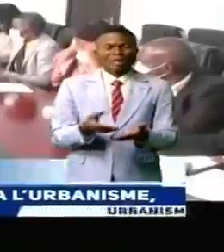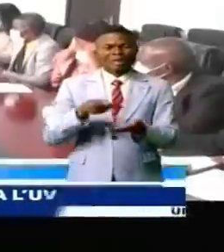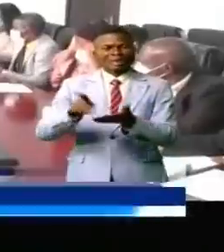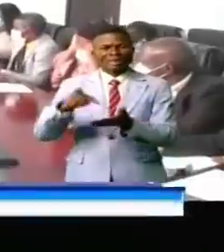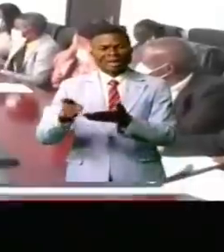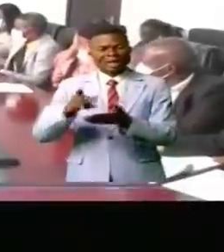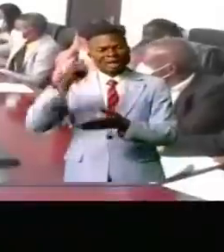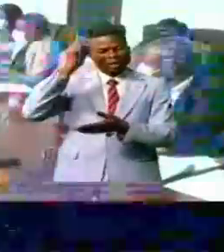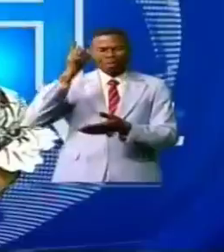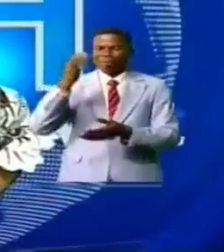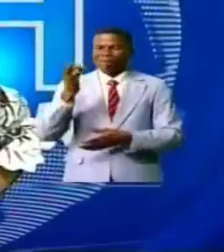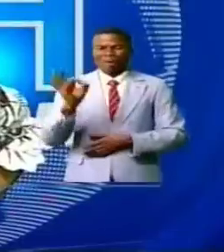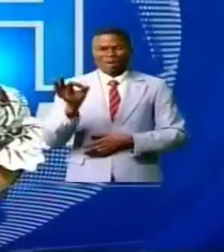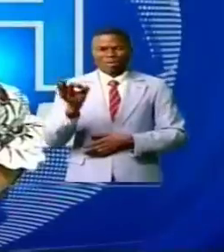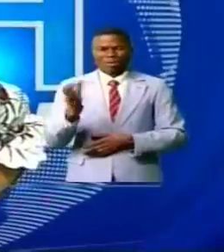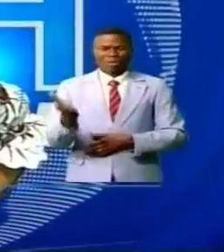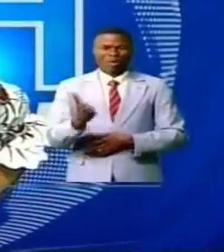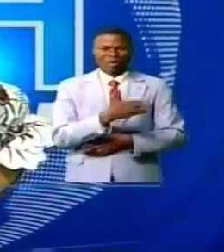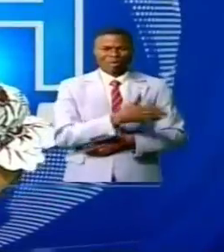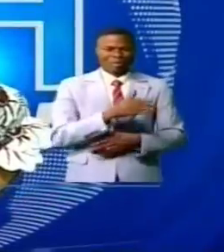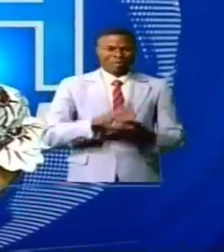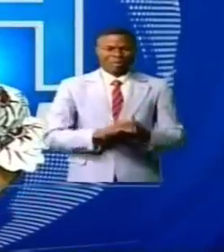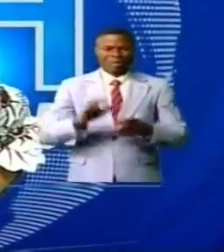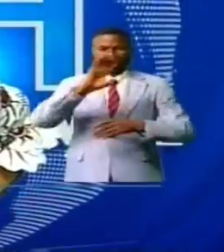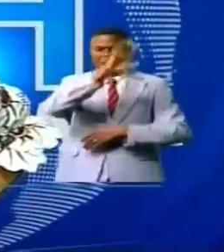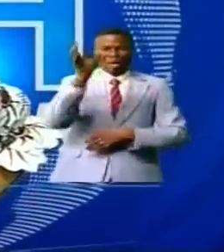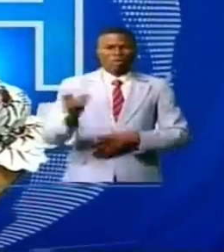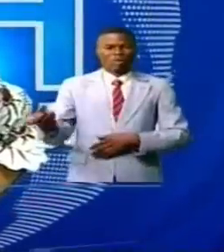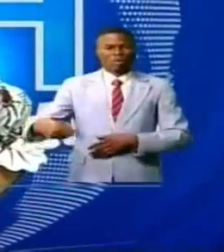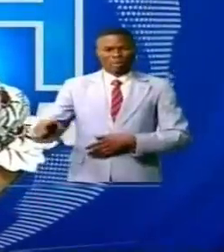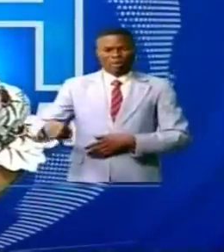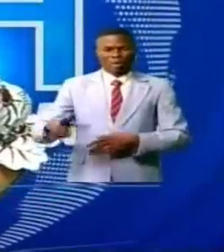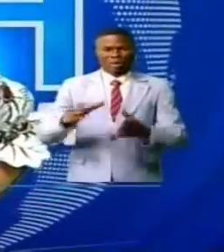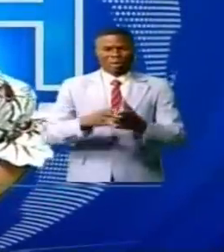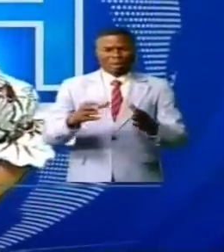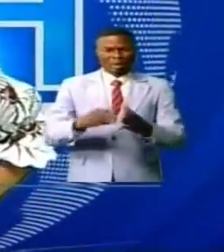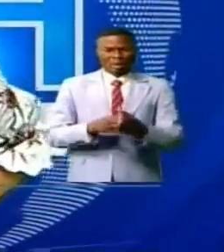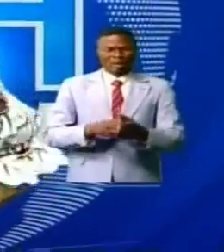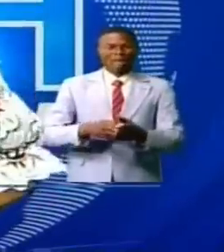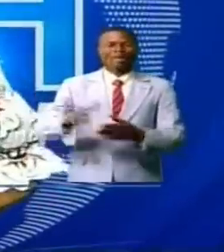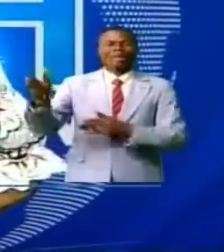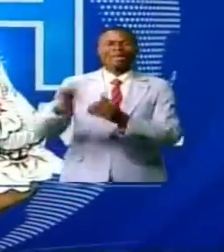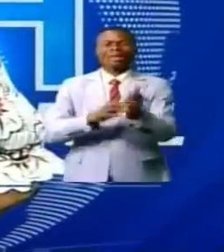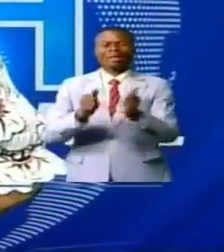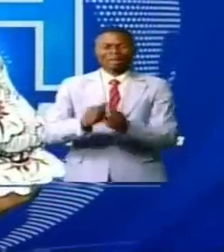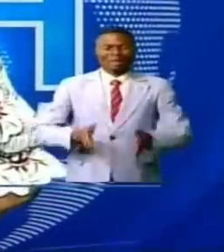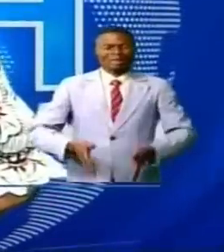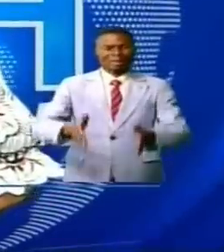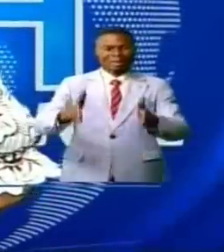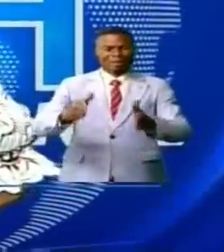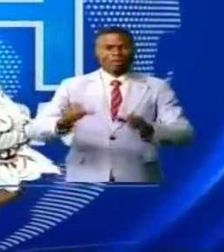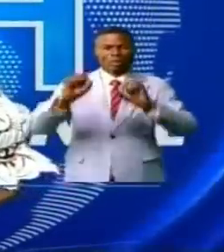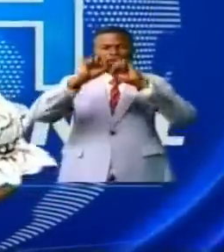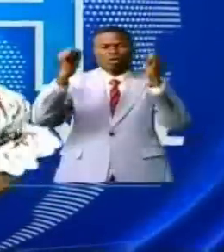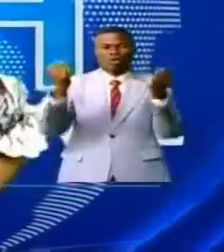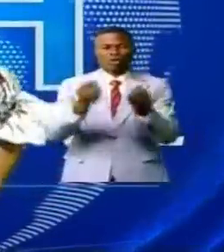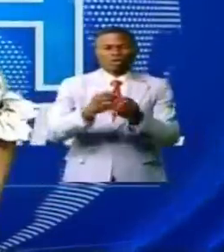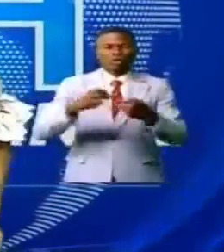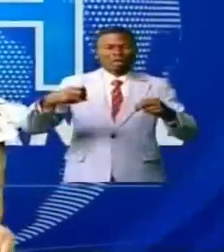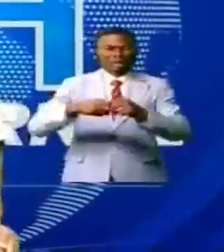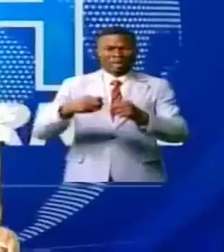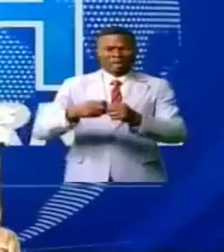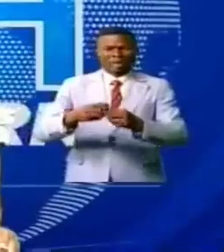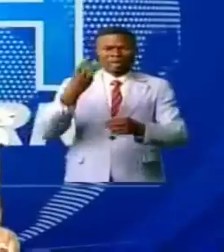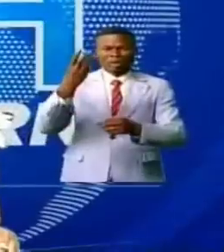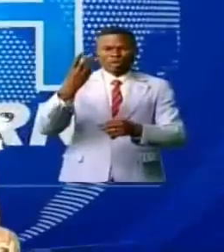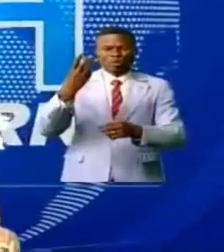leur première rétrocession. La commune de Lemba bat le record d'empiètement des servitudes de SNEL. C'est à peine croyable. Trois